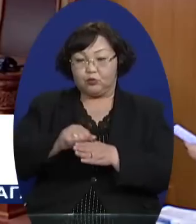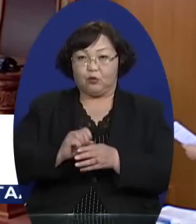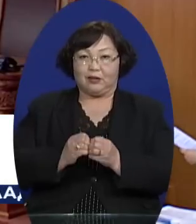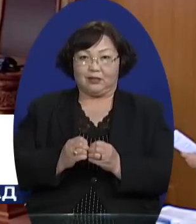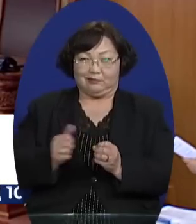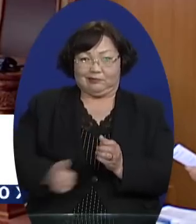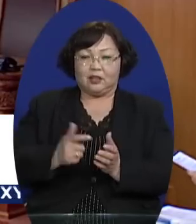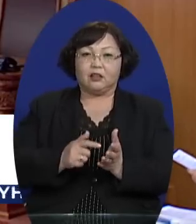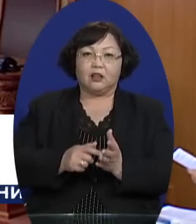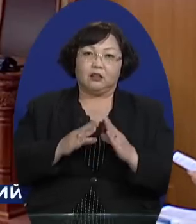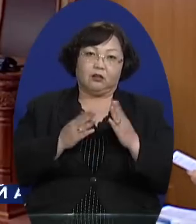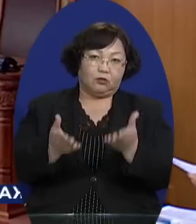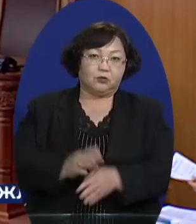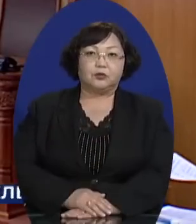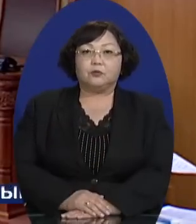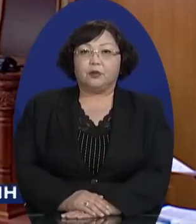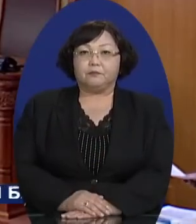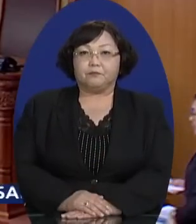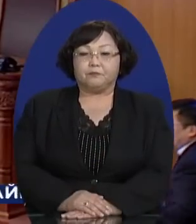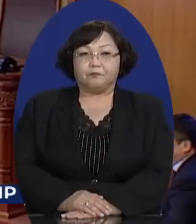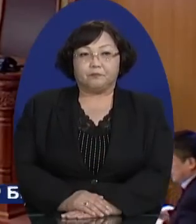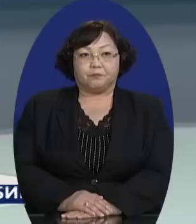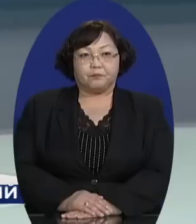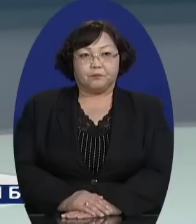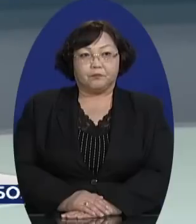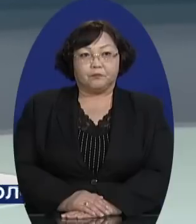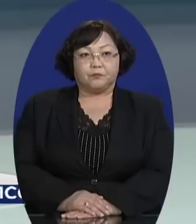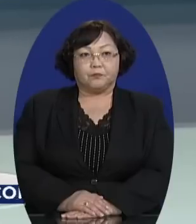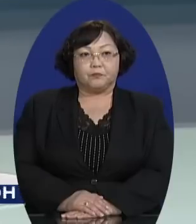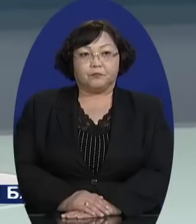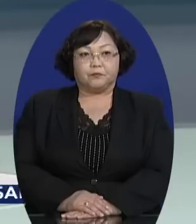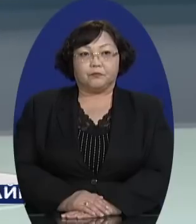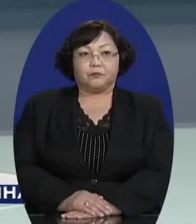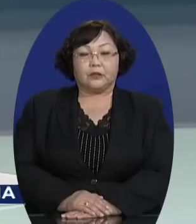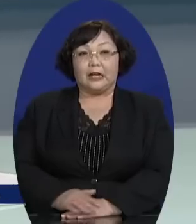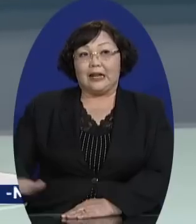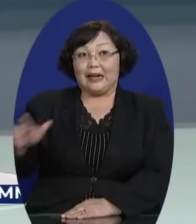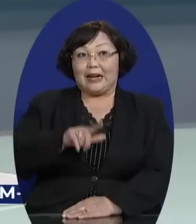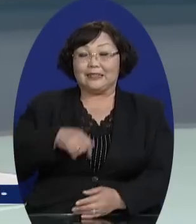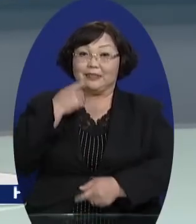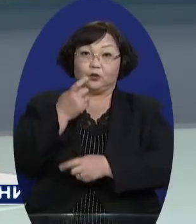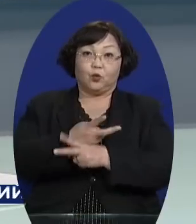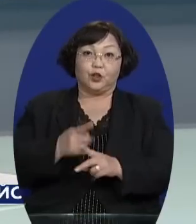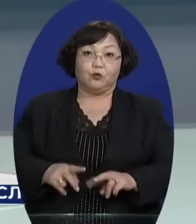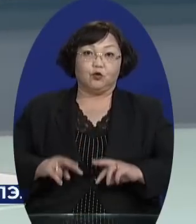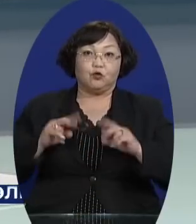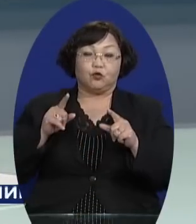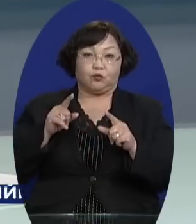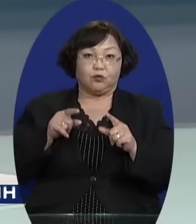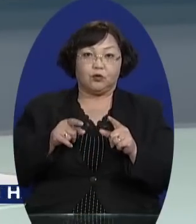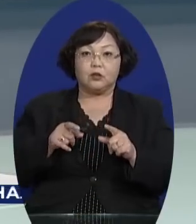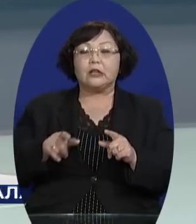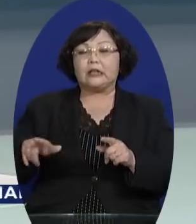байна. За байнга руунцгарсан зарчмын зөвлөлтөд саналын томьёолоор үргэлжлүүлэн санал хураана. Газрын тухайн хуульд нэмэлт өөрчлөлт оруулах замаар бэлчээрийн